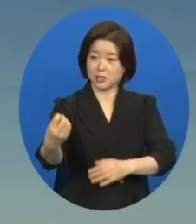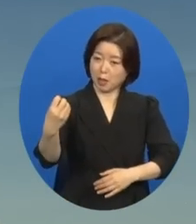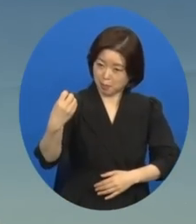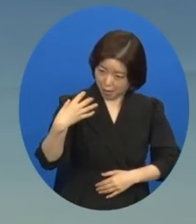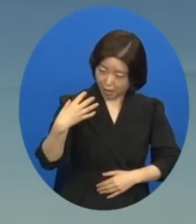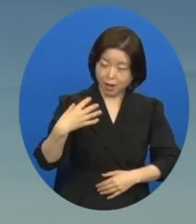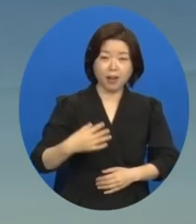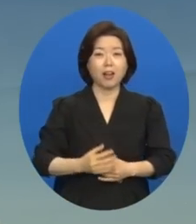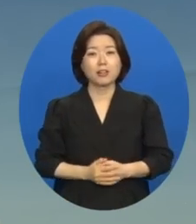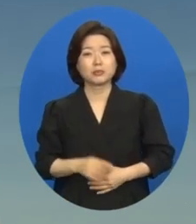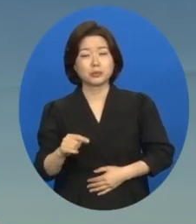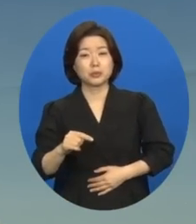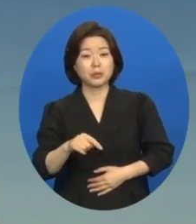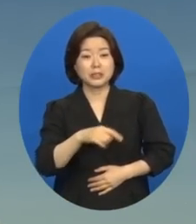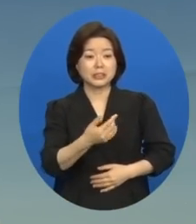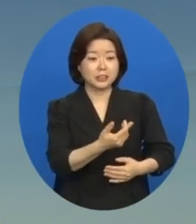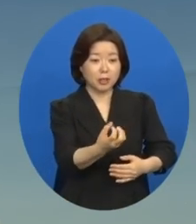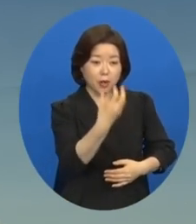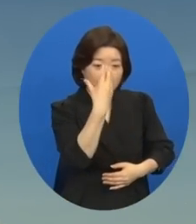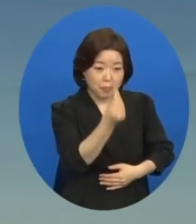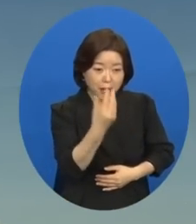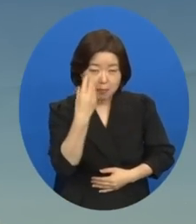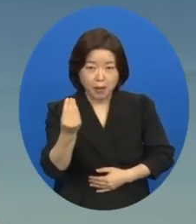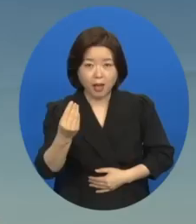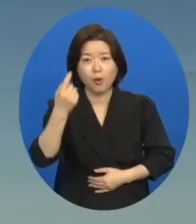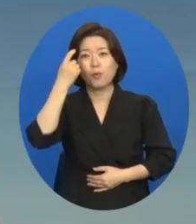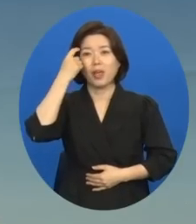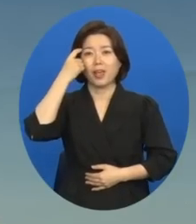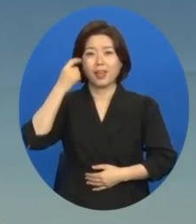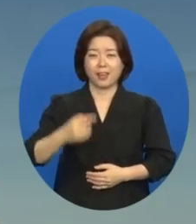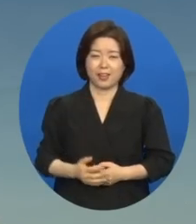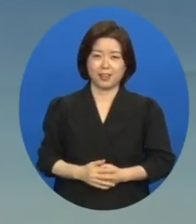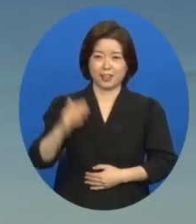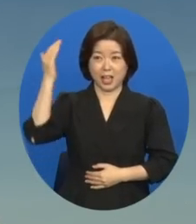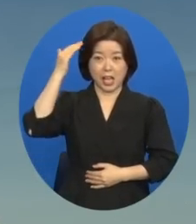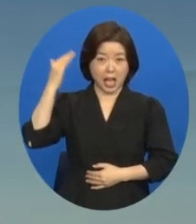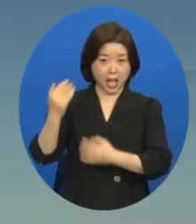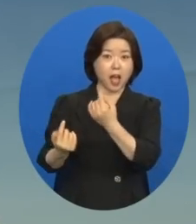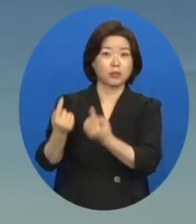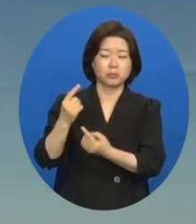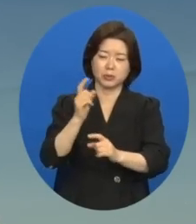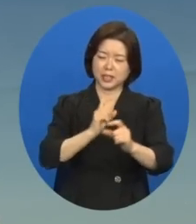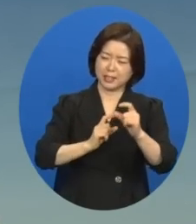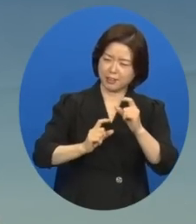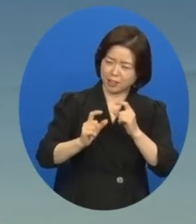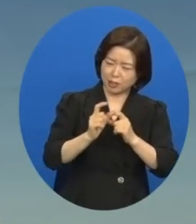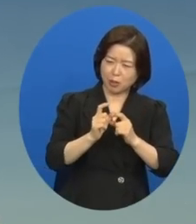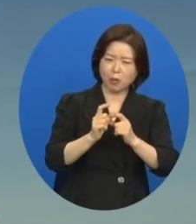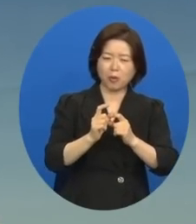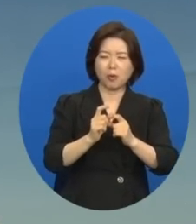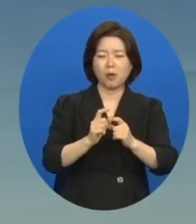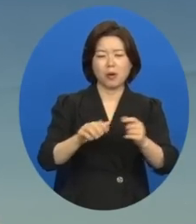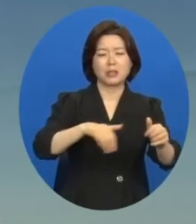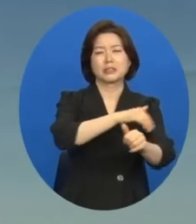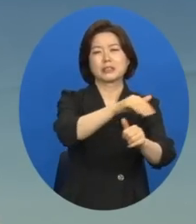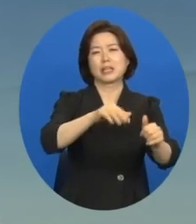들리고 또 그런 일들이 일어났던 걸까요? 대한민국보다 훨씬 형편이 안